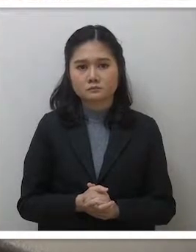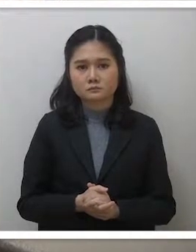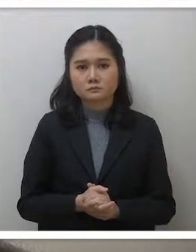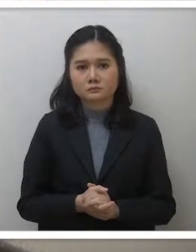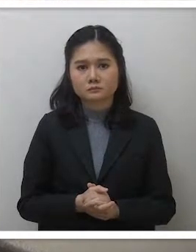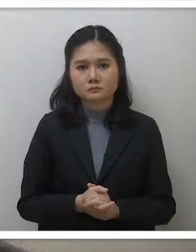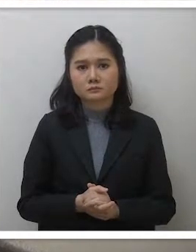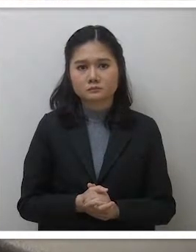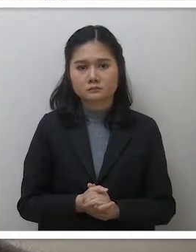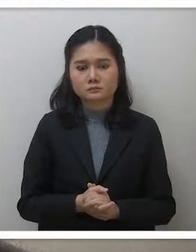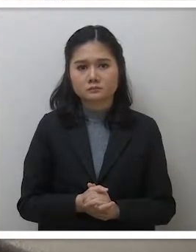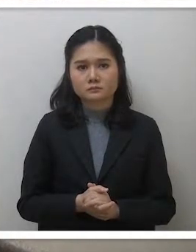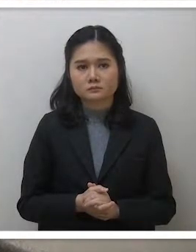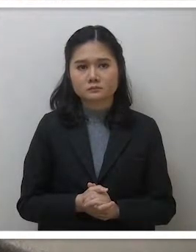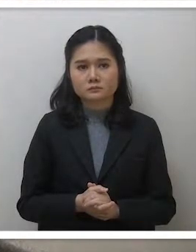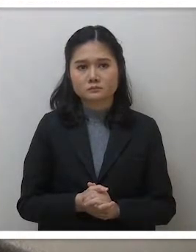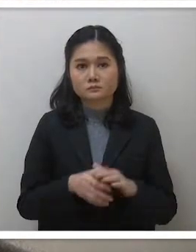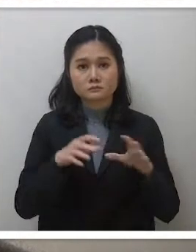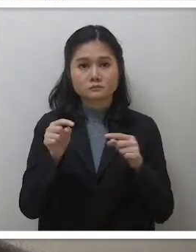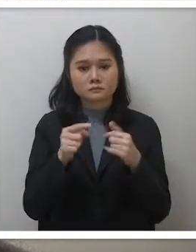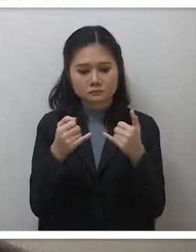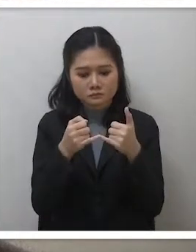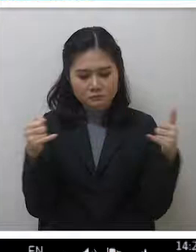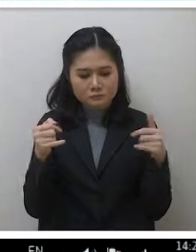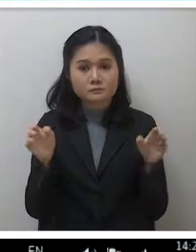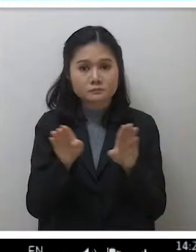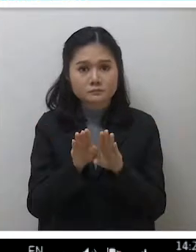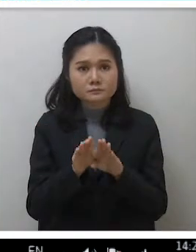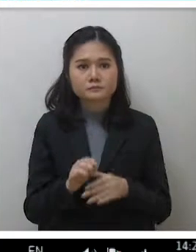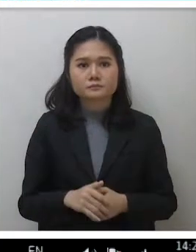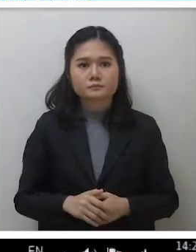เราก็จัดการปิดรอยรั่วก่อน